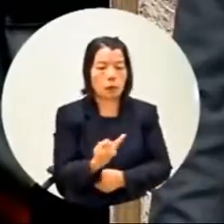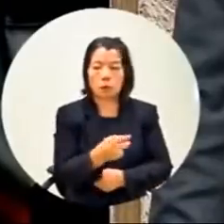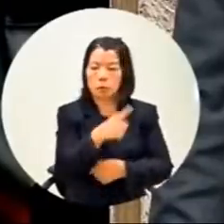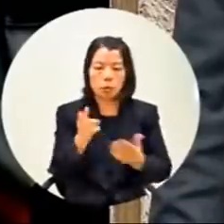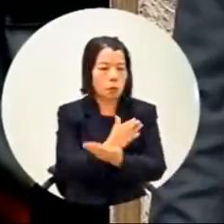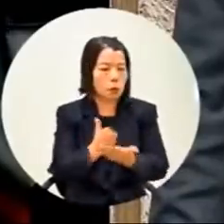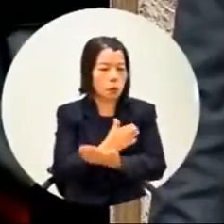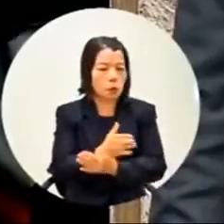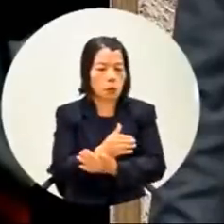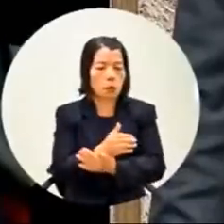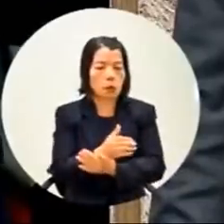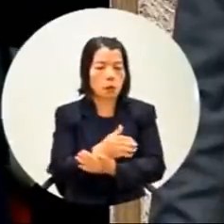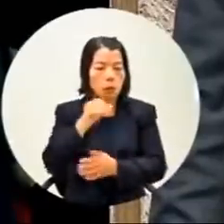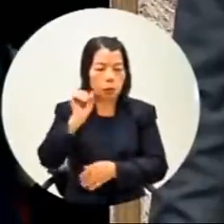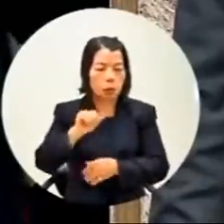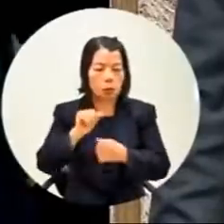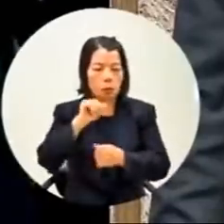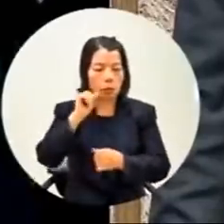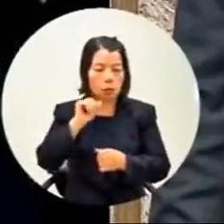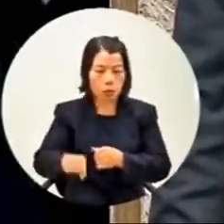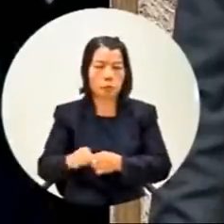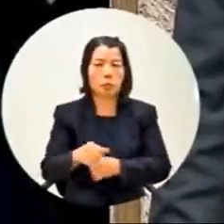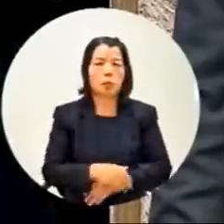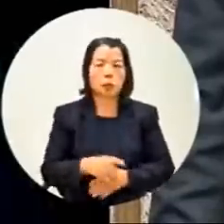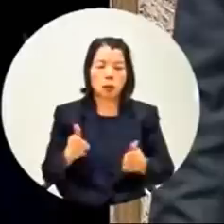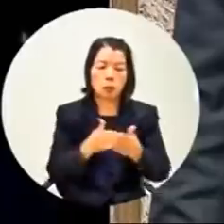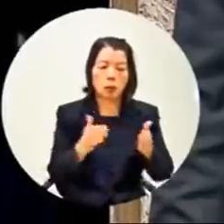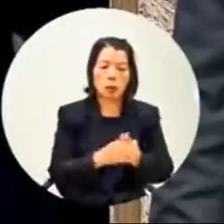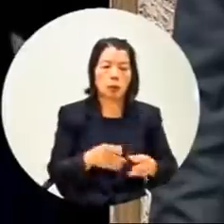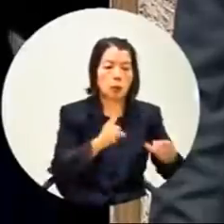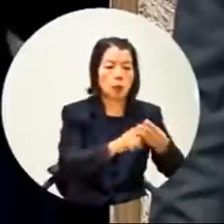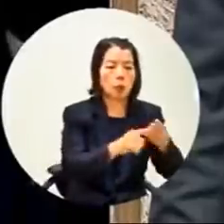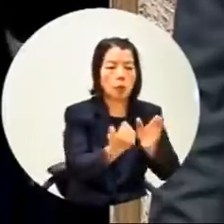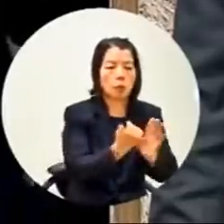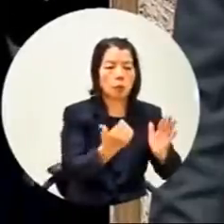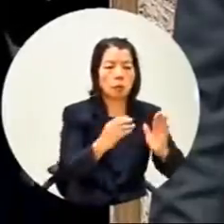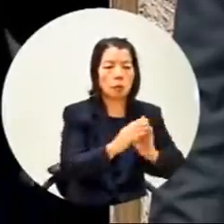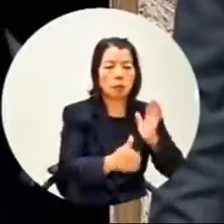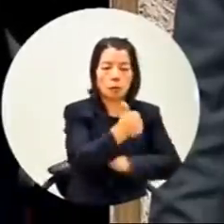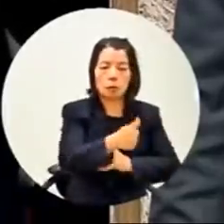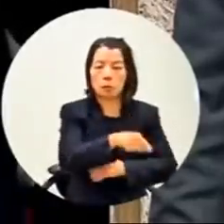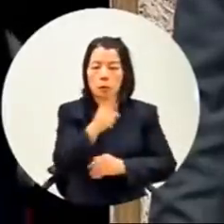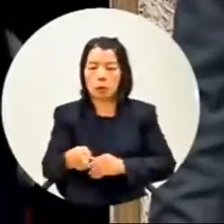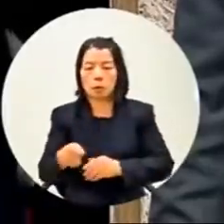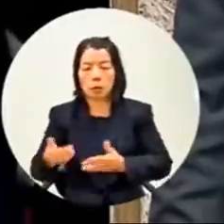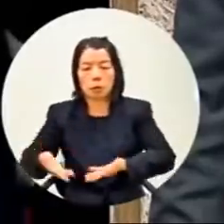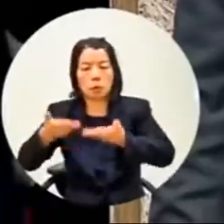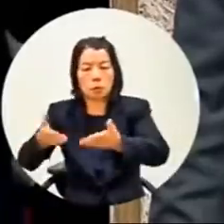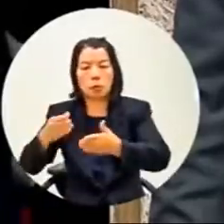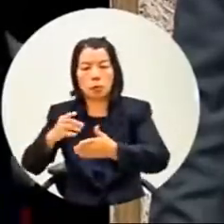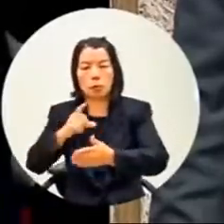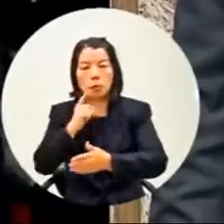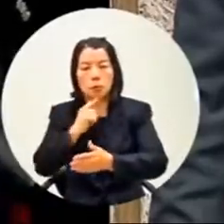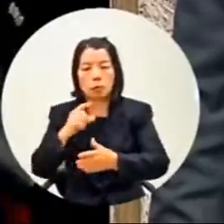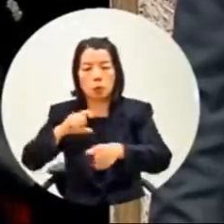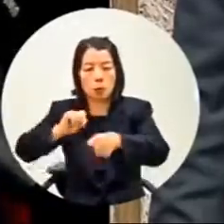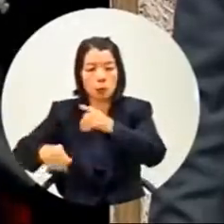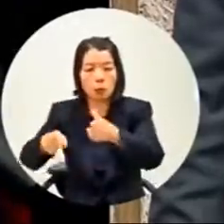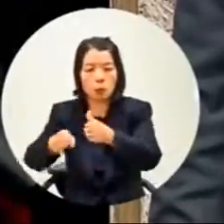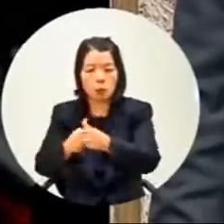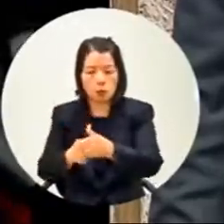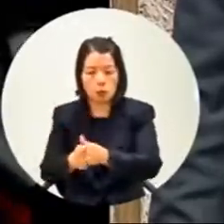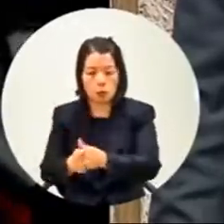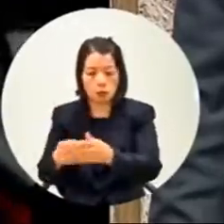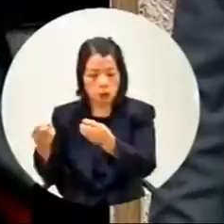王端人前局长到庆富去瞧土地合约，甚至